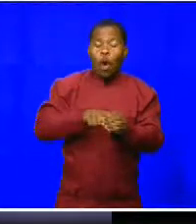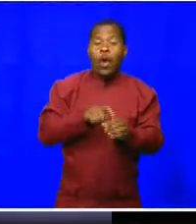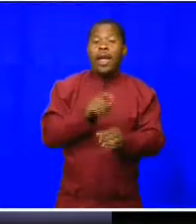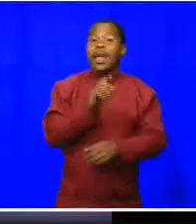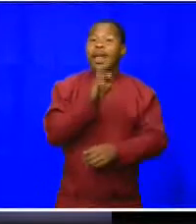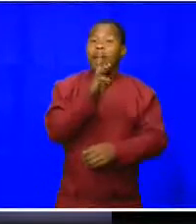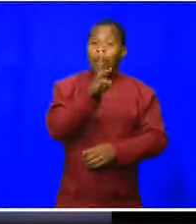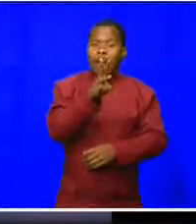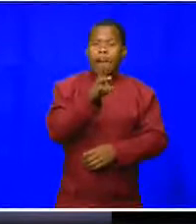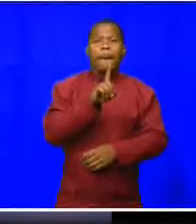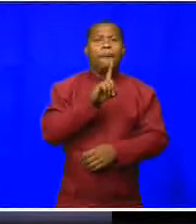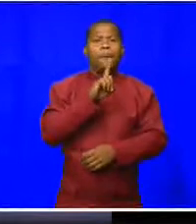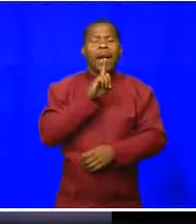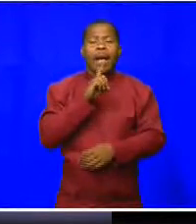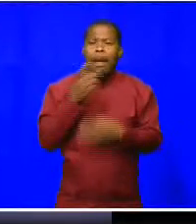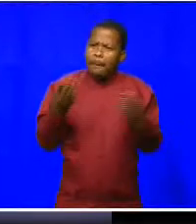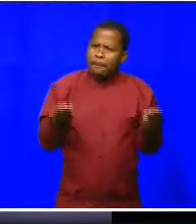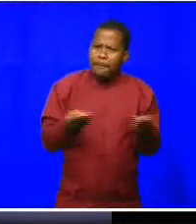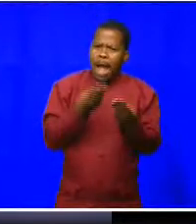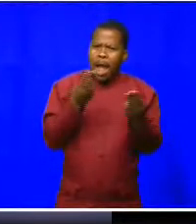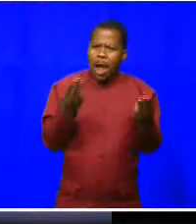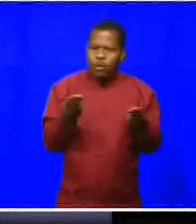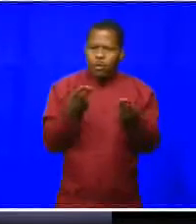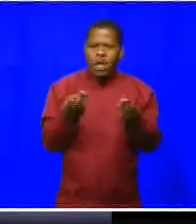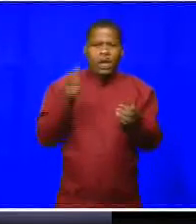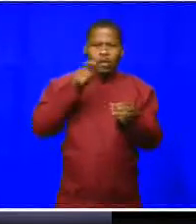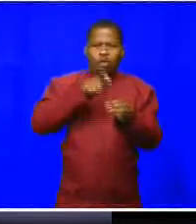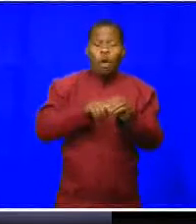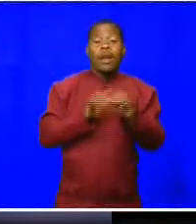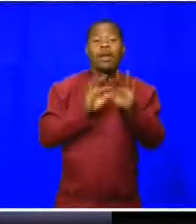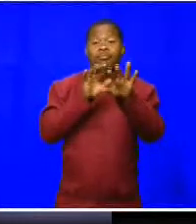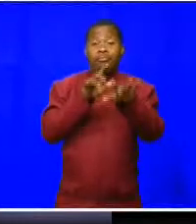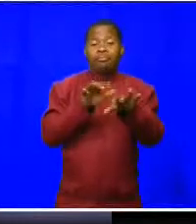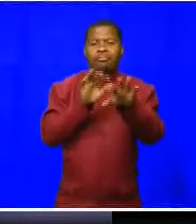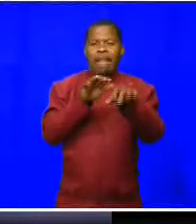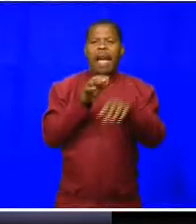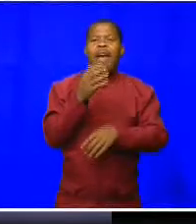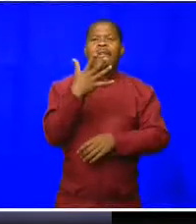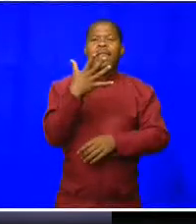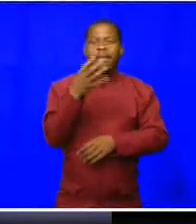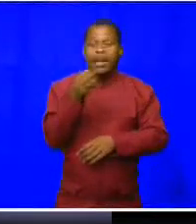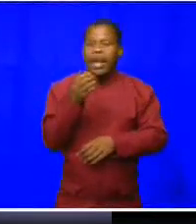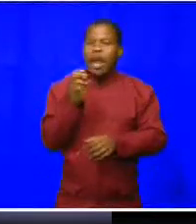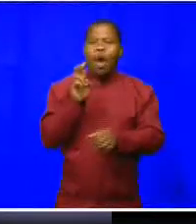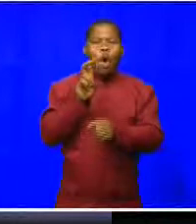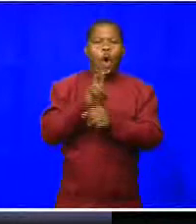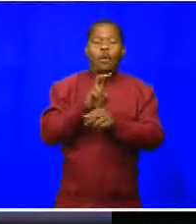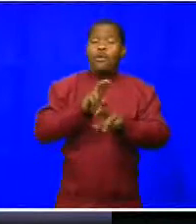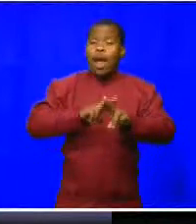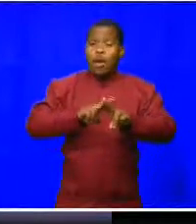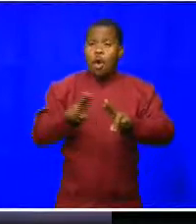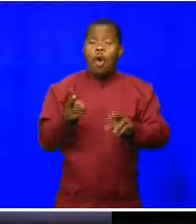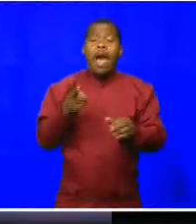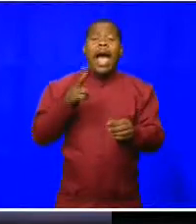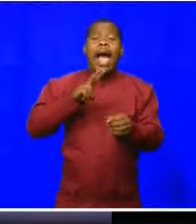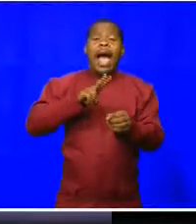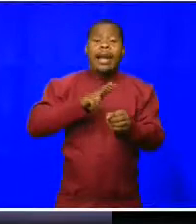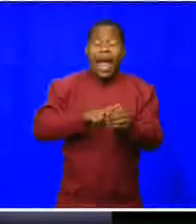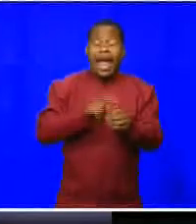abantu abatawuvunyelekwa sibangaya lapho ngeke bendlule emashumini lasihlanu. And lo msebenzi lo okufuna ukuthi